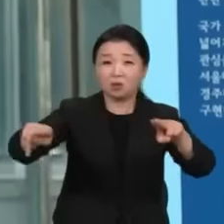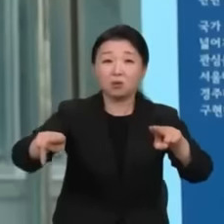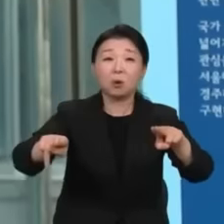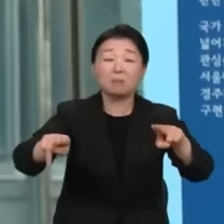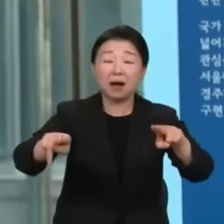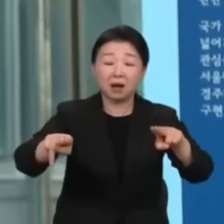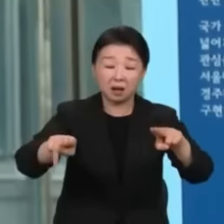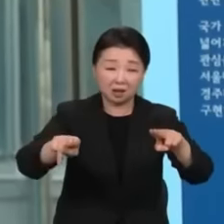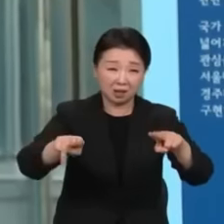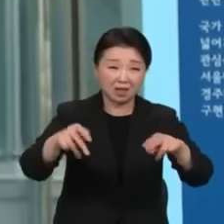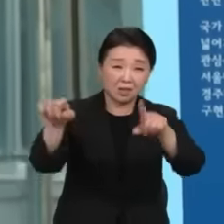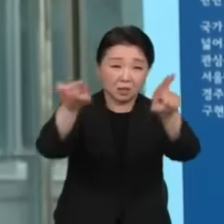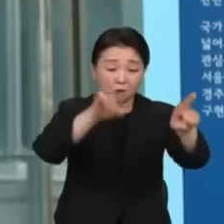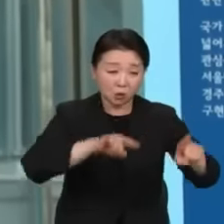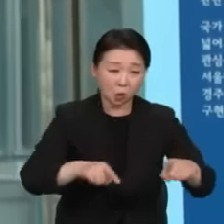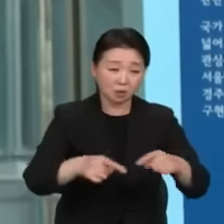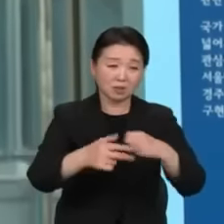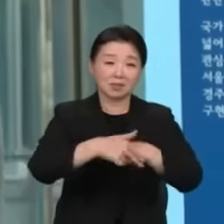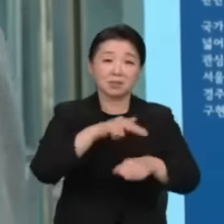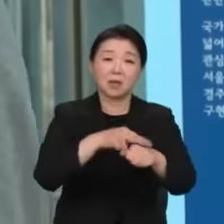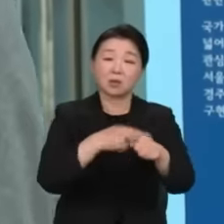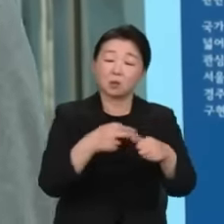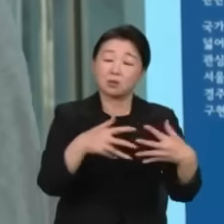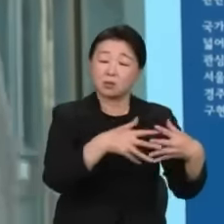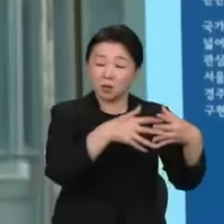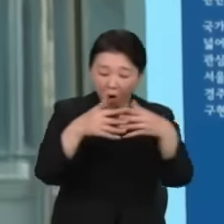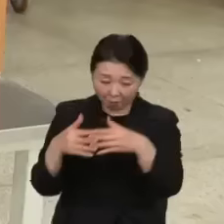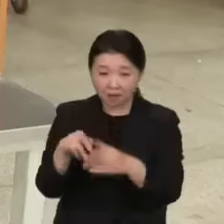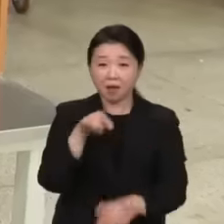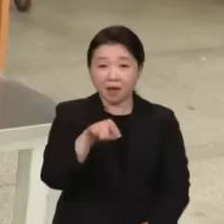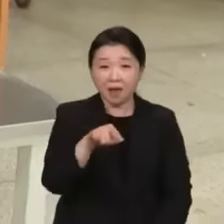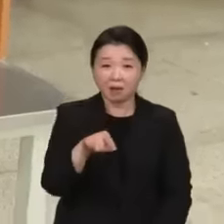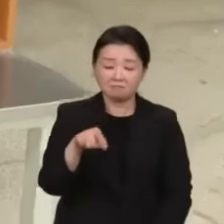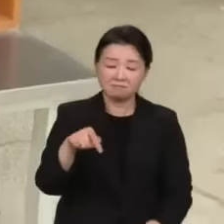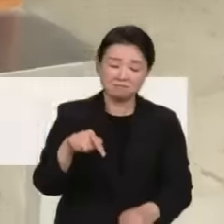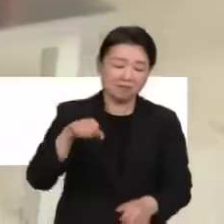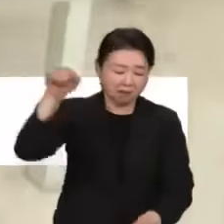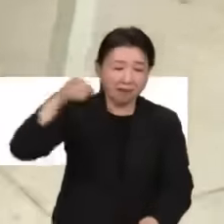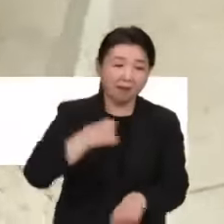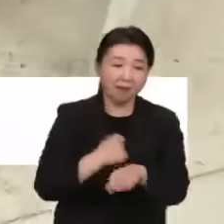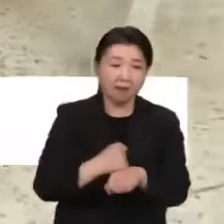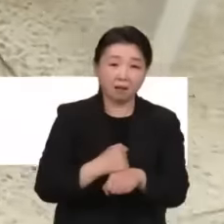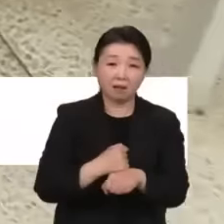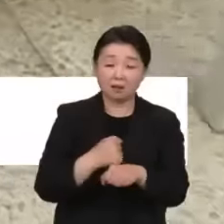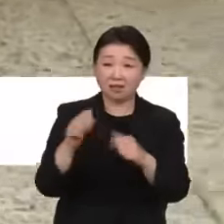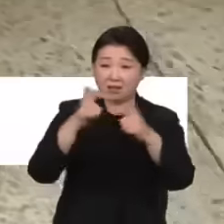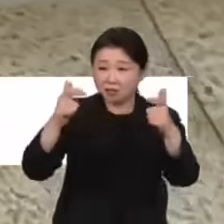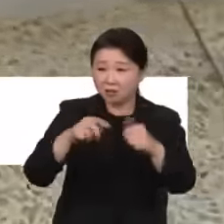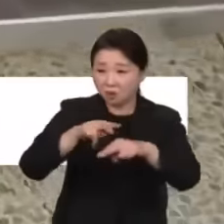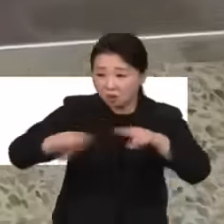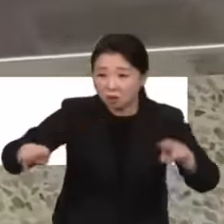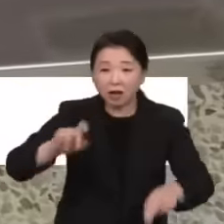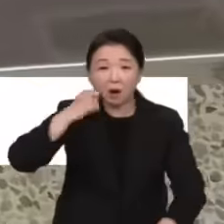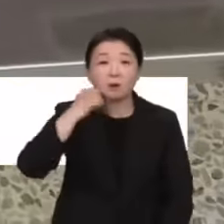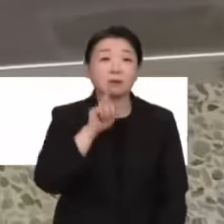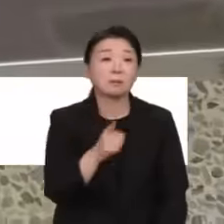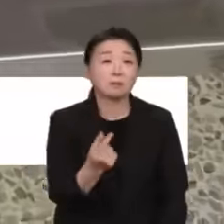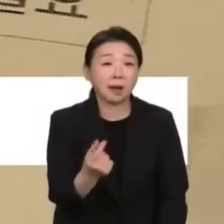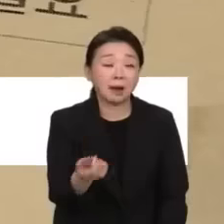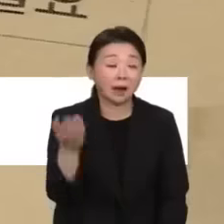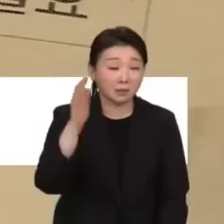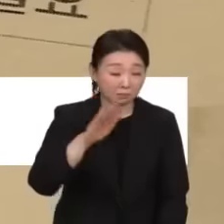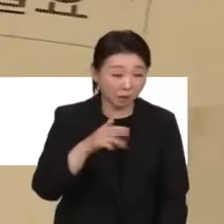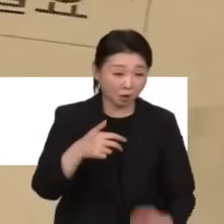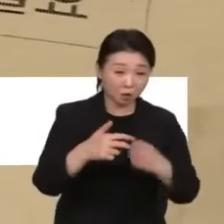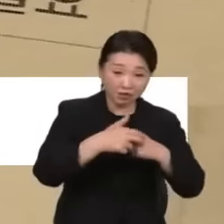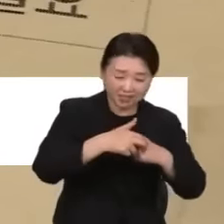교수 협의회는 법적 대응을 계속하겠다고 했습니다. 증원 처리가 어려워졌다 이렇게 생각하는 분도 있을 겁니다. 그렇지만